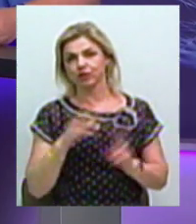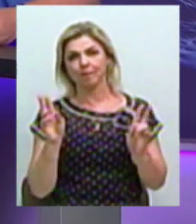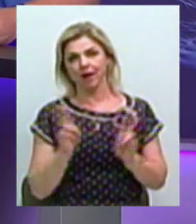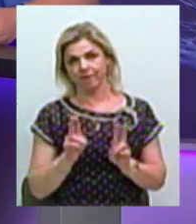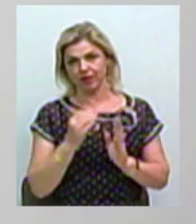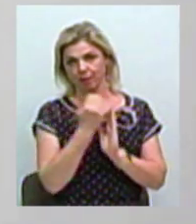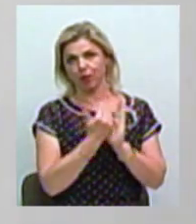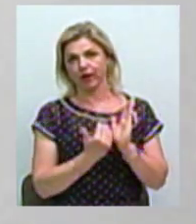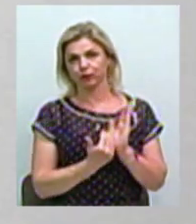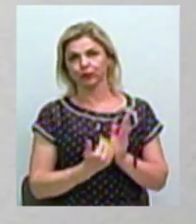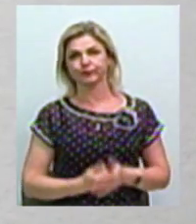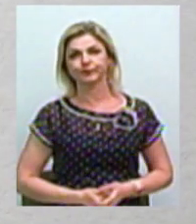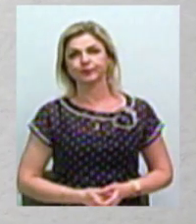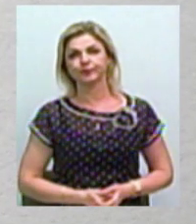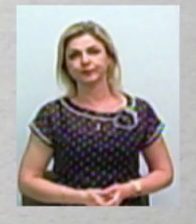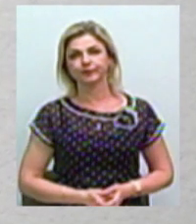проєкту.